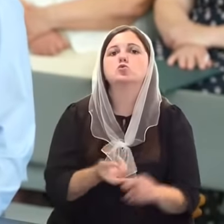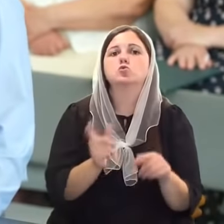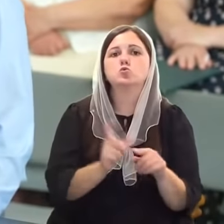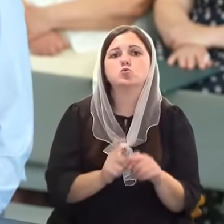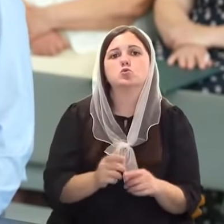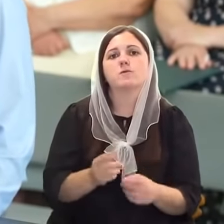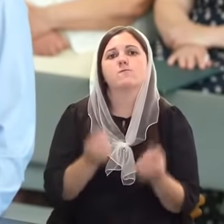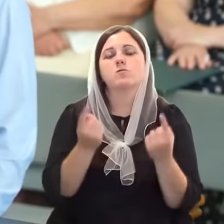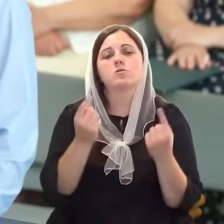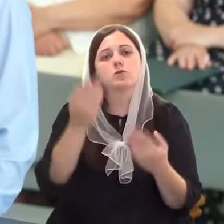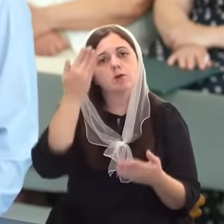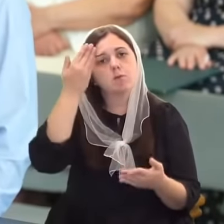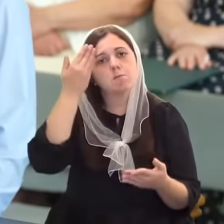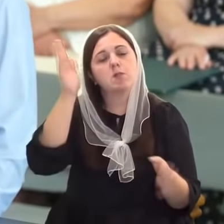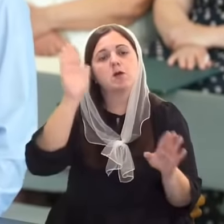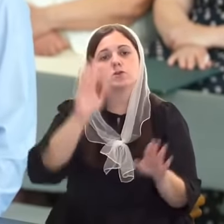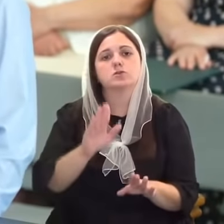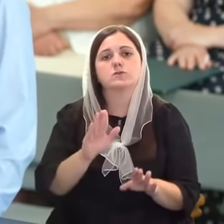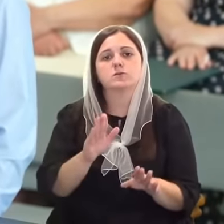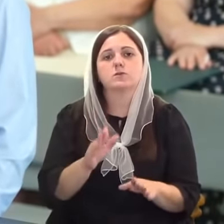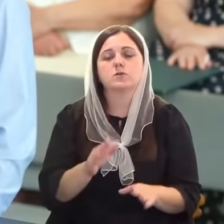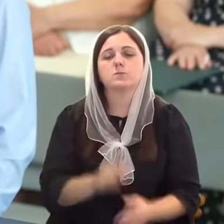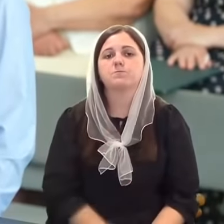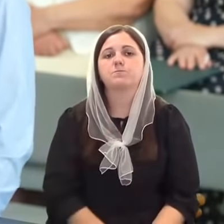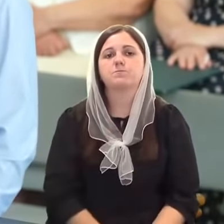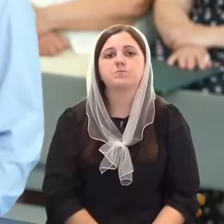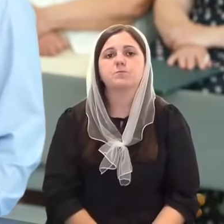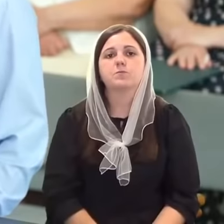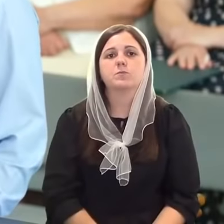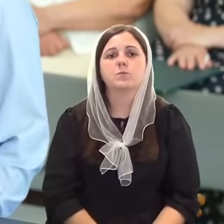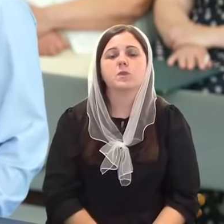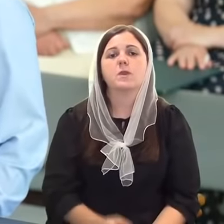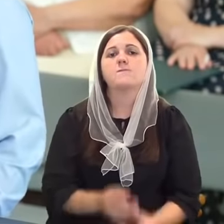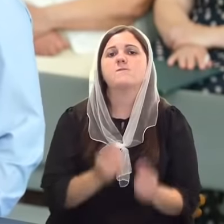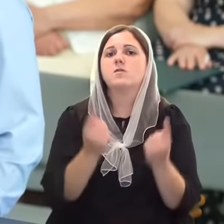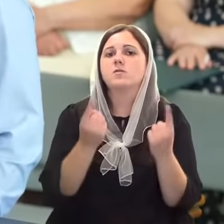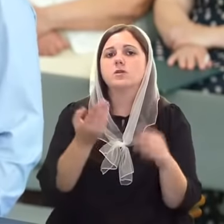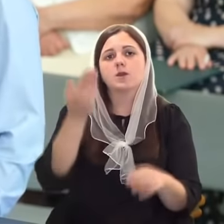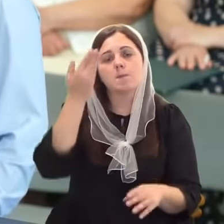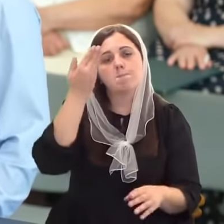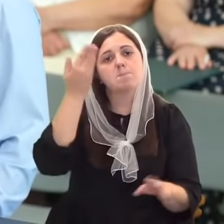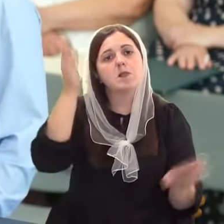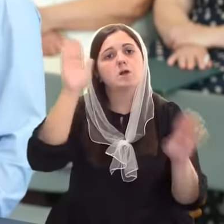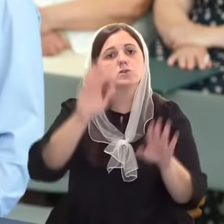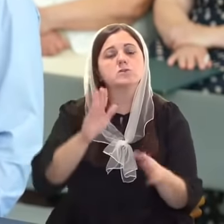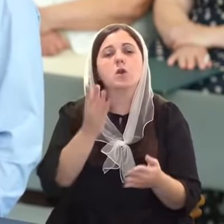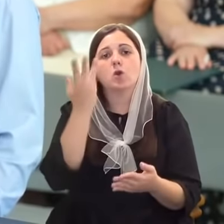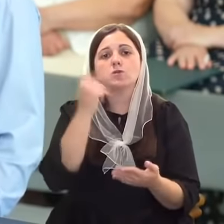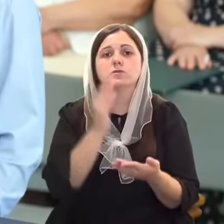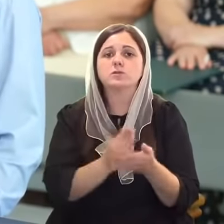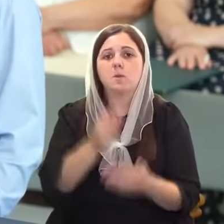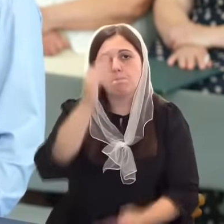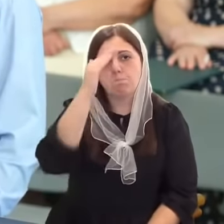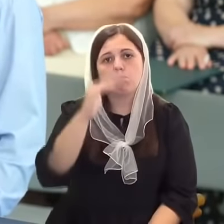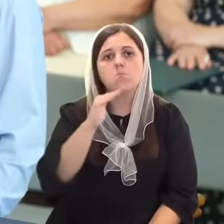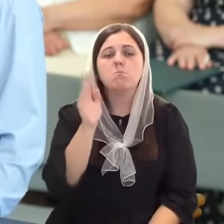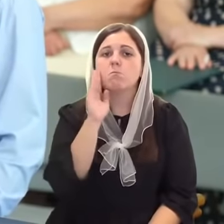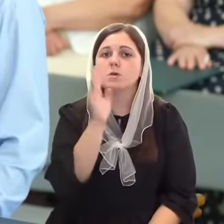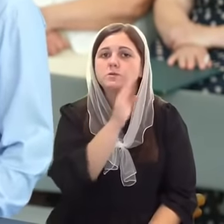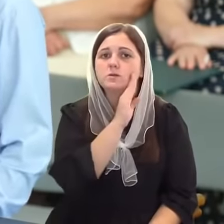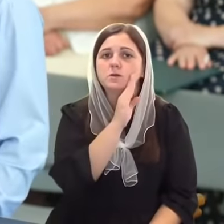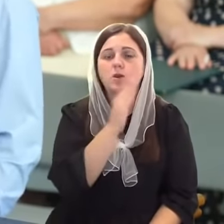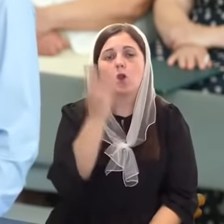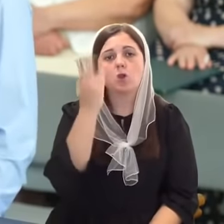детям, подросткам, молодежи. Большое благословение иметь родителей,